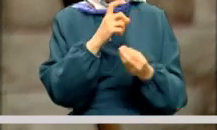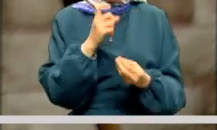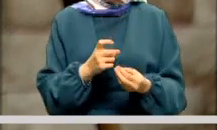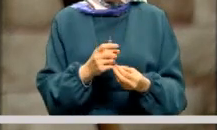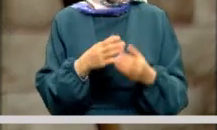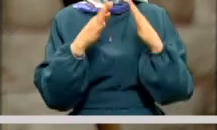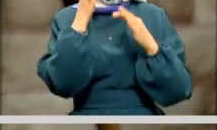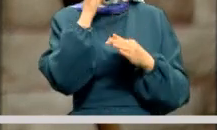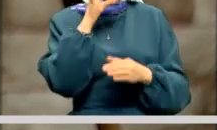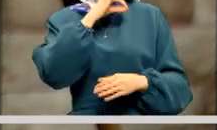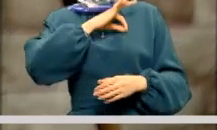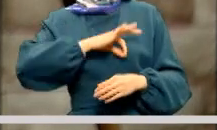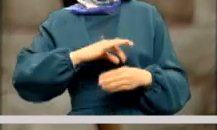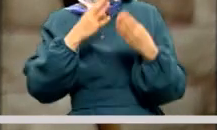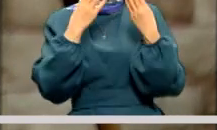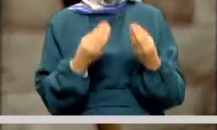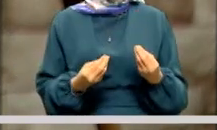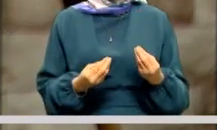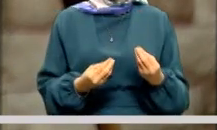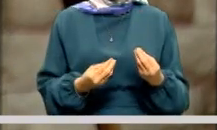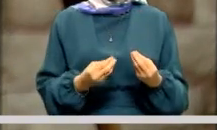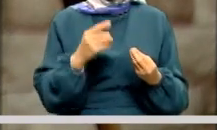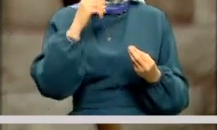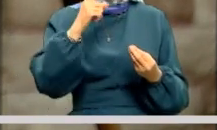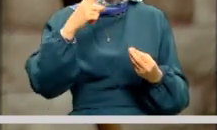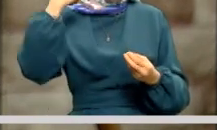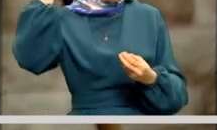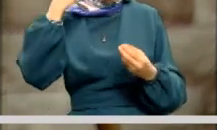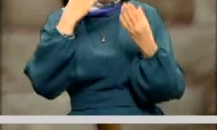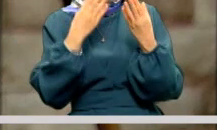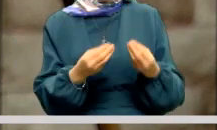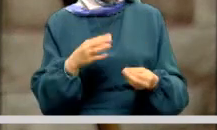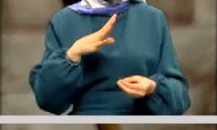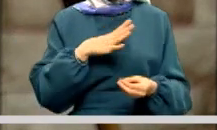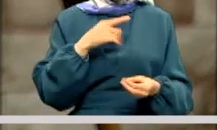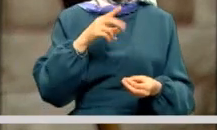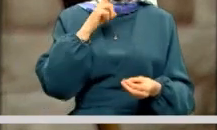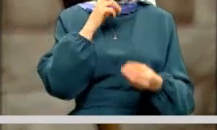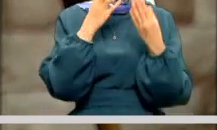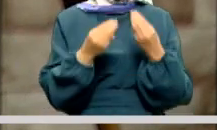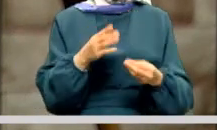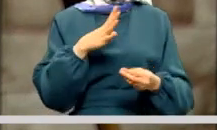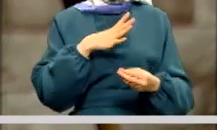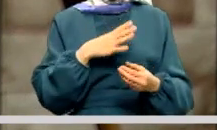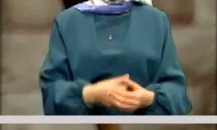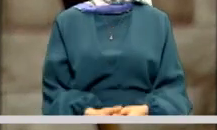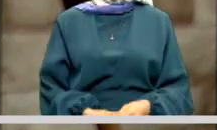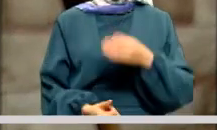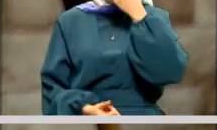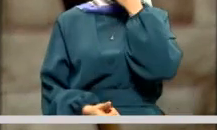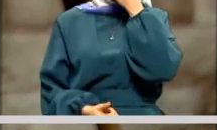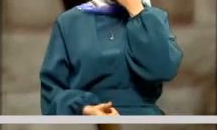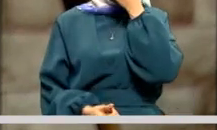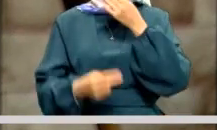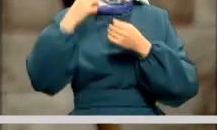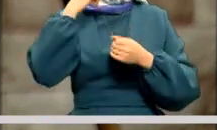yarar verip vermediğinin bir muhasebesi Aslında onun sonucu yapılan eylemler işlemler yani